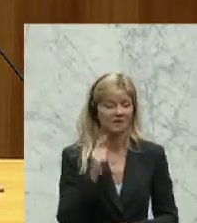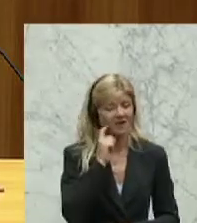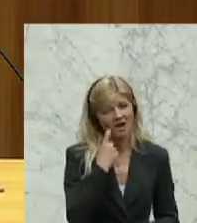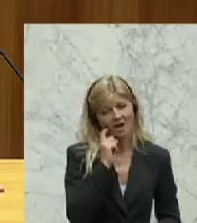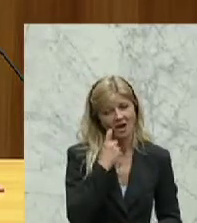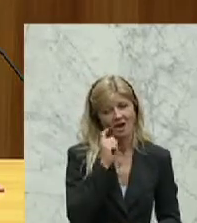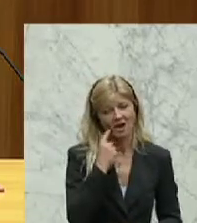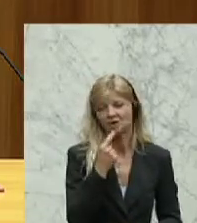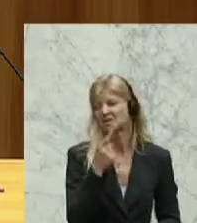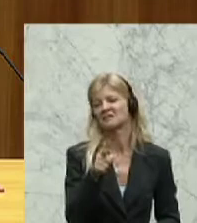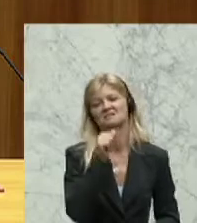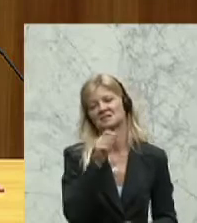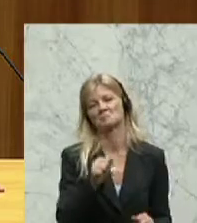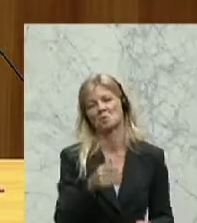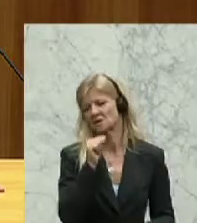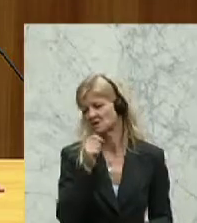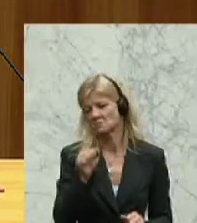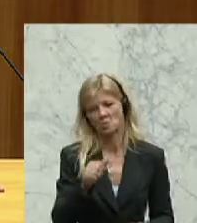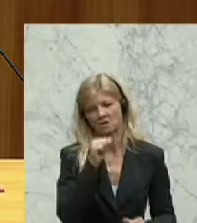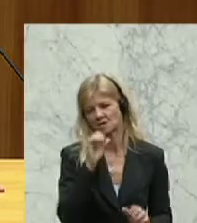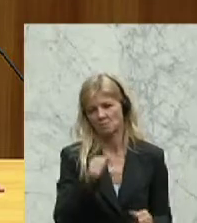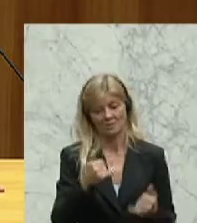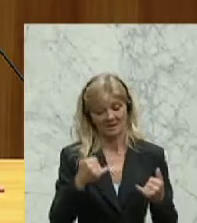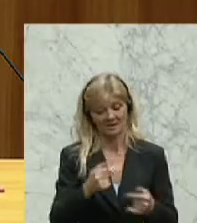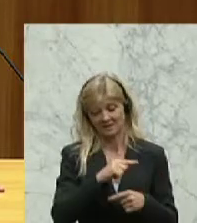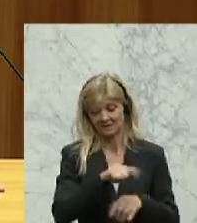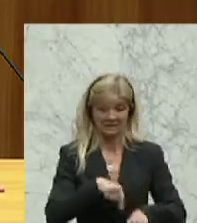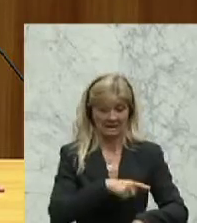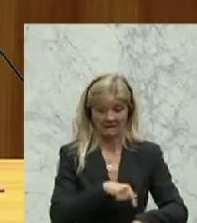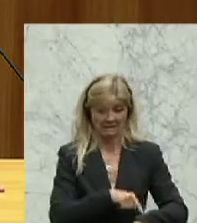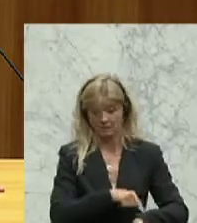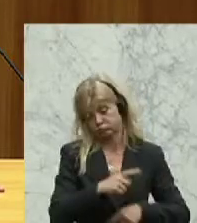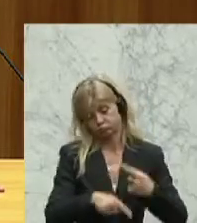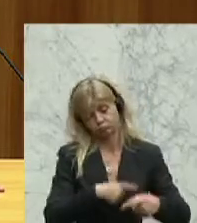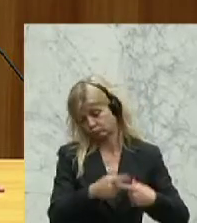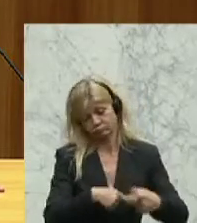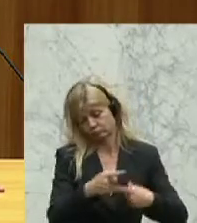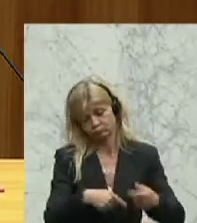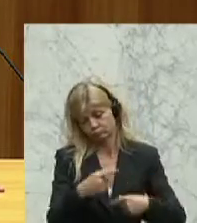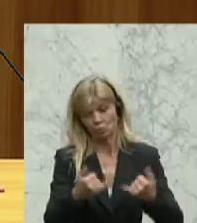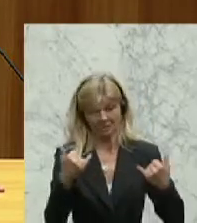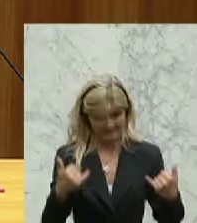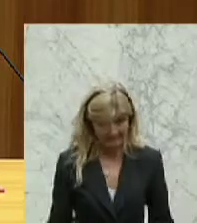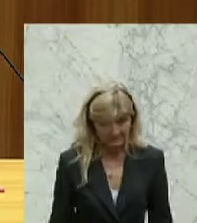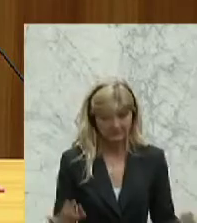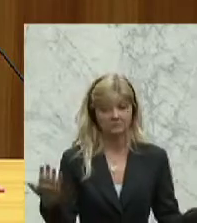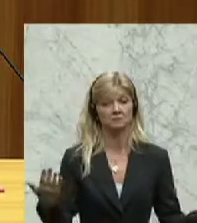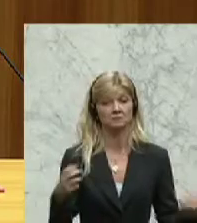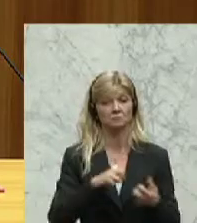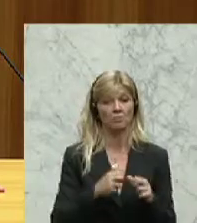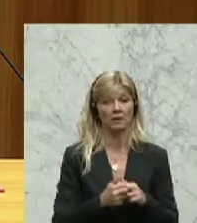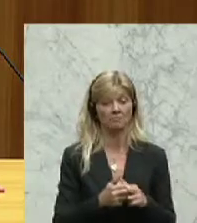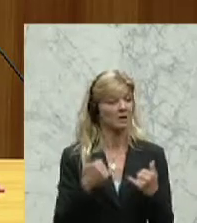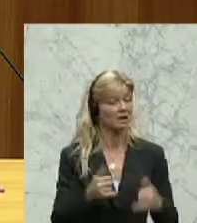zeit vergangen und noch etwas zeit vergangen und jetzt stehen wir vor dem dilemma dass wir jetzt kurzfristig eine steuerreform wollen die